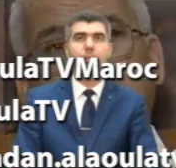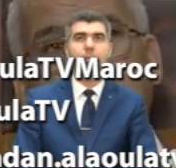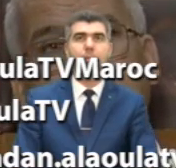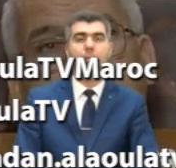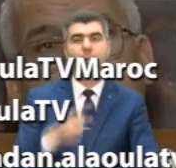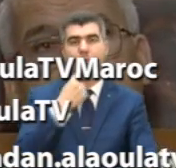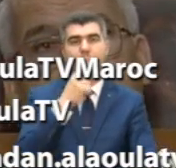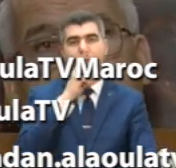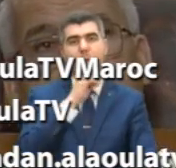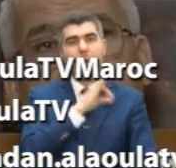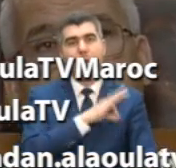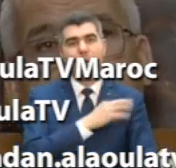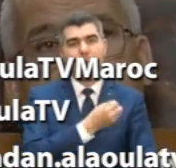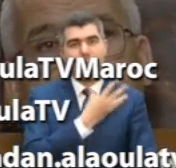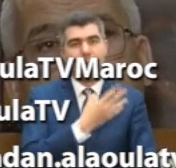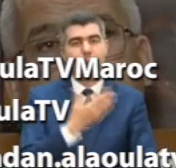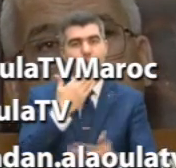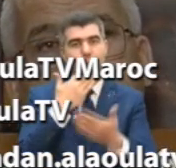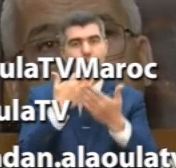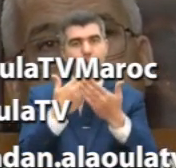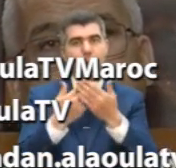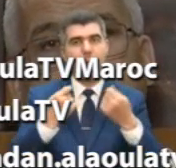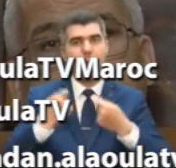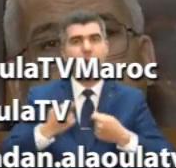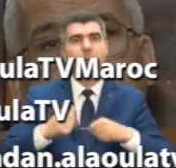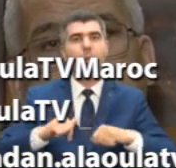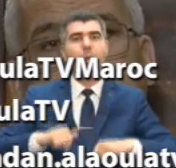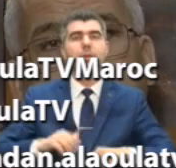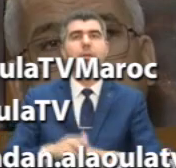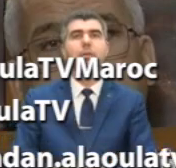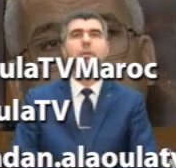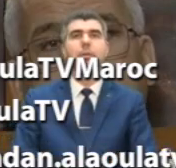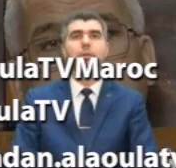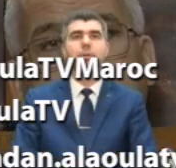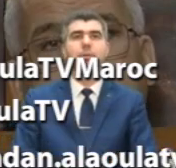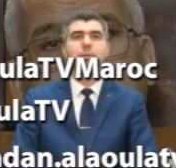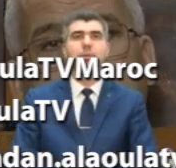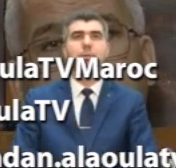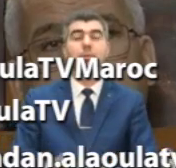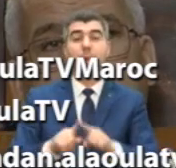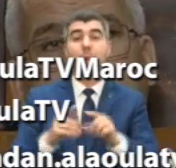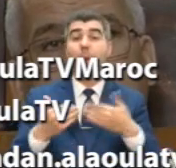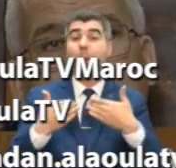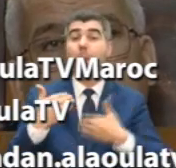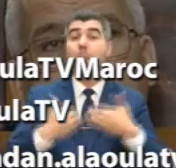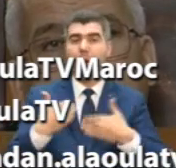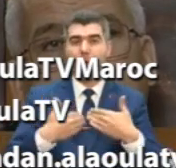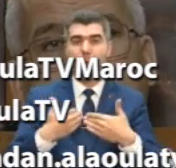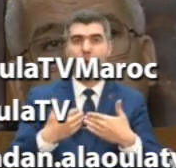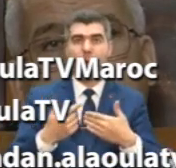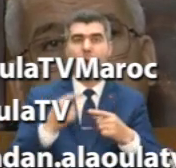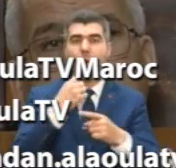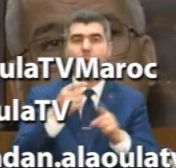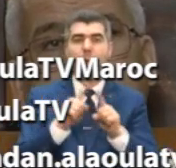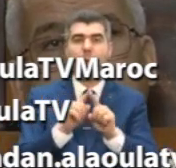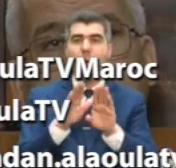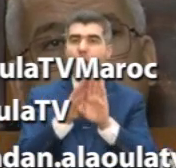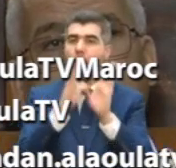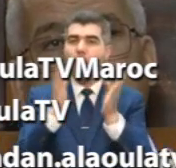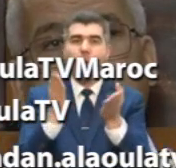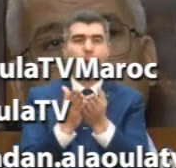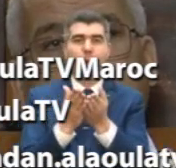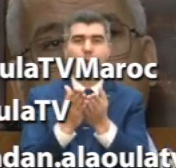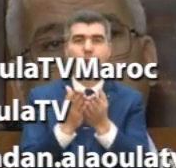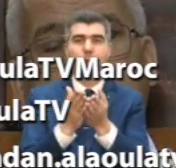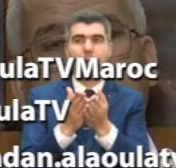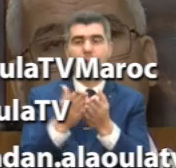بسم الله الرحمن الرحيم. شكرا السيدة الرئيسة. السيدة الوزيرة، ذوي الاحتياجات الخاصة نجدهم في جميع المحيط ديالنا